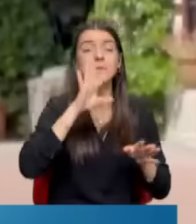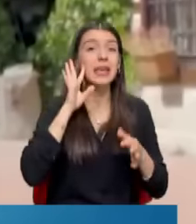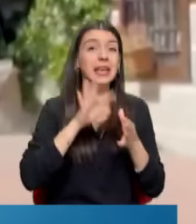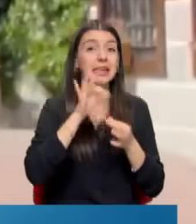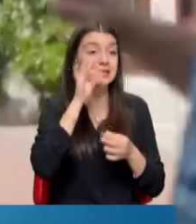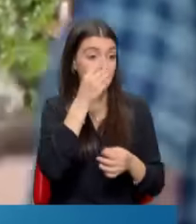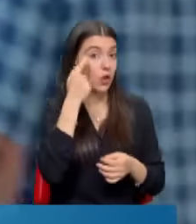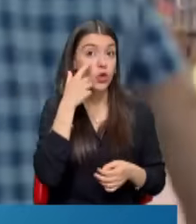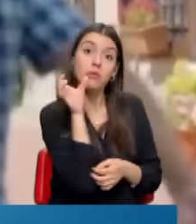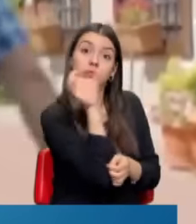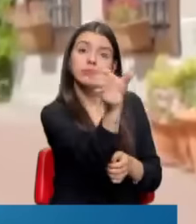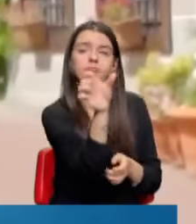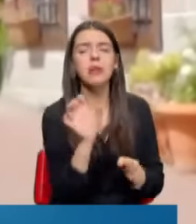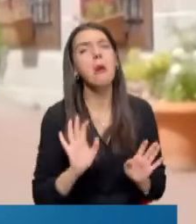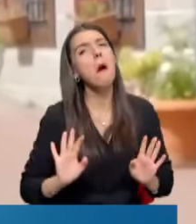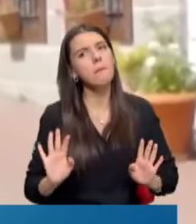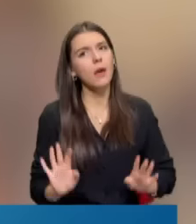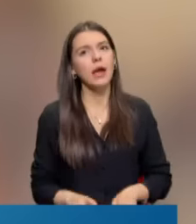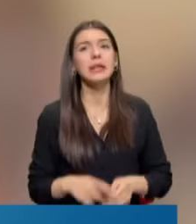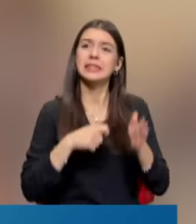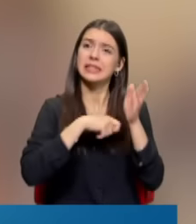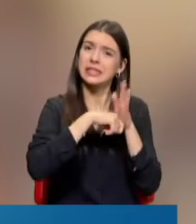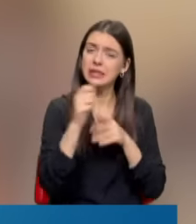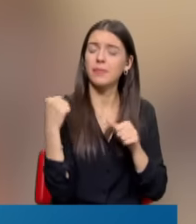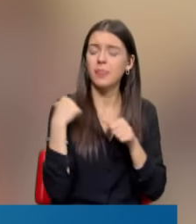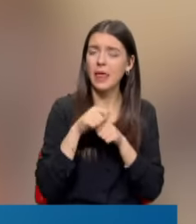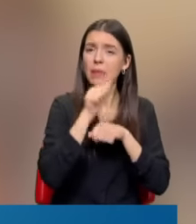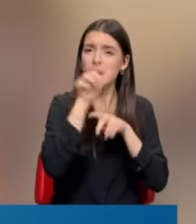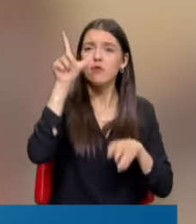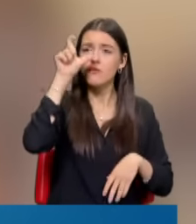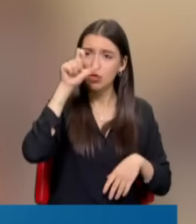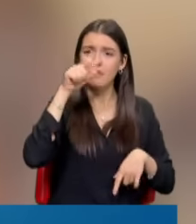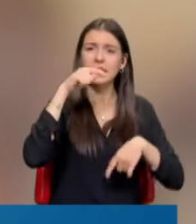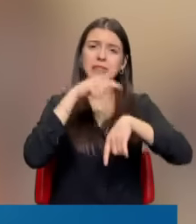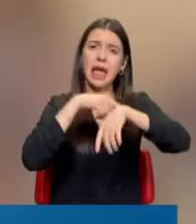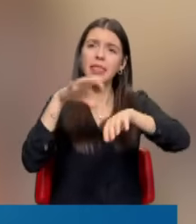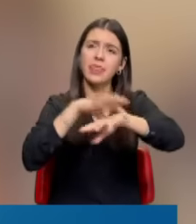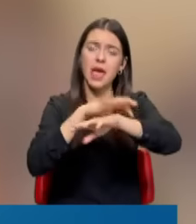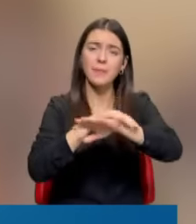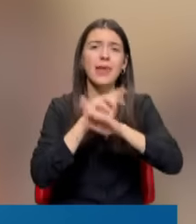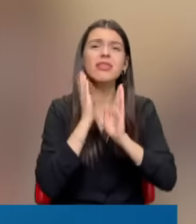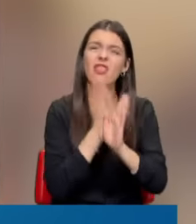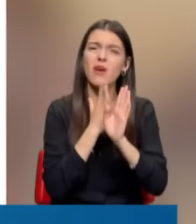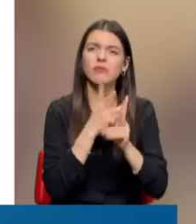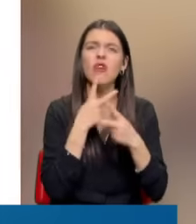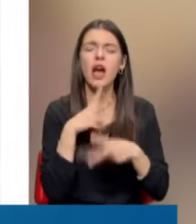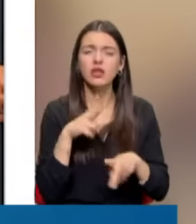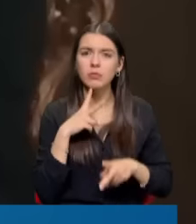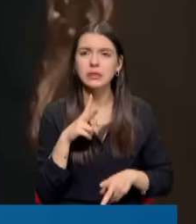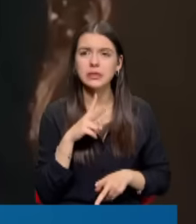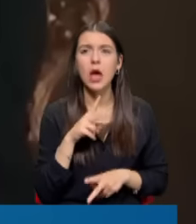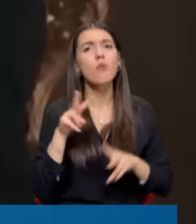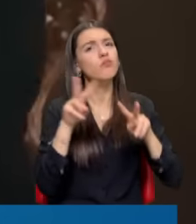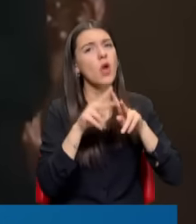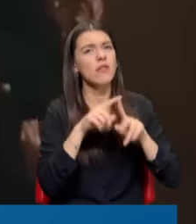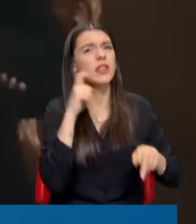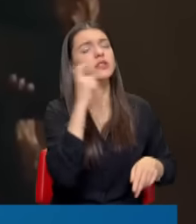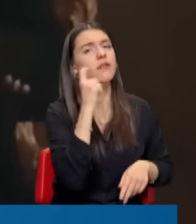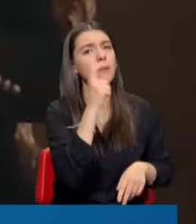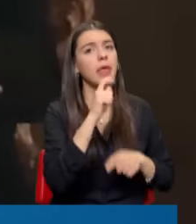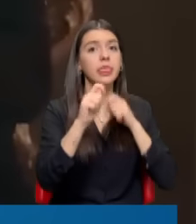halktan? Yenişehirlioğlu'nun silip tekrar paylaştığı fotoğraf, saati takmaya devam edeceğim açıklaması, muhalefetin yanıtları